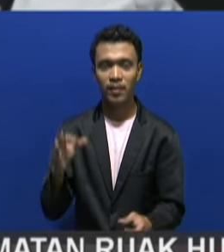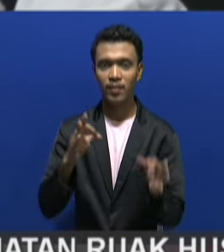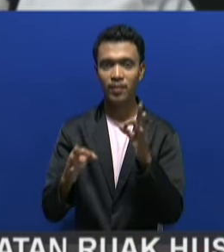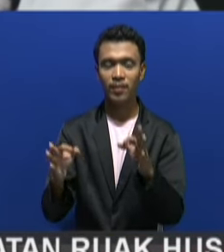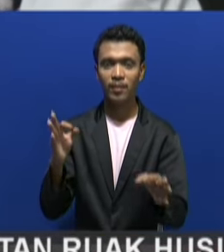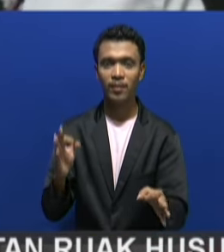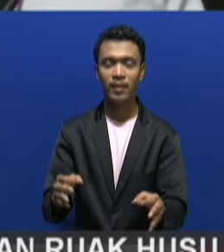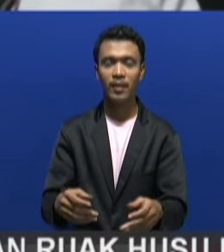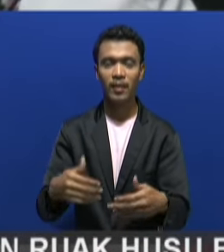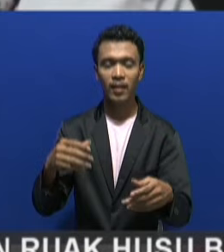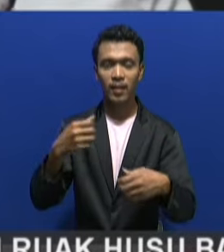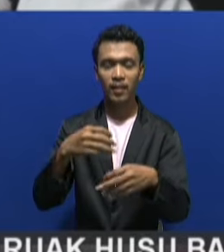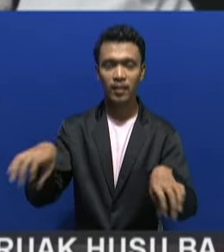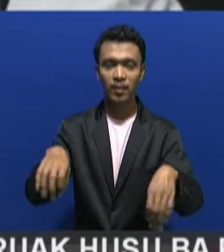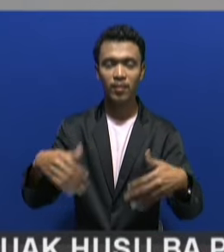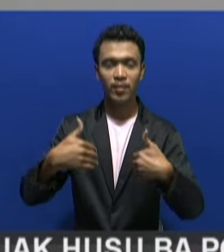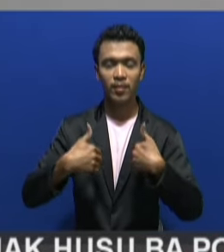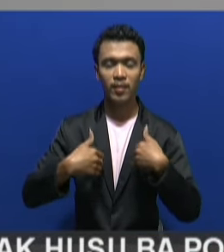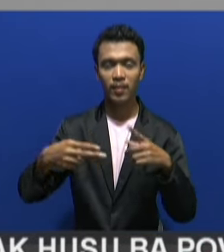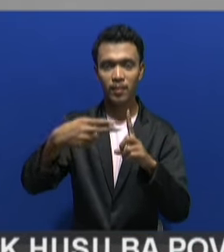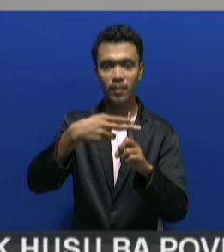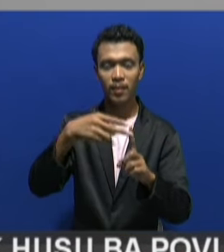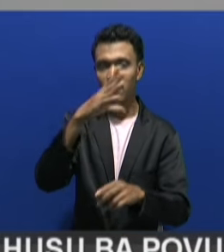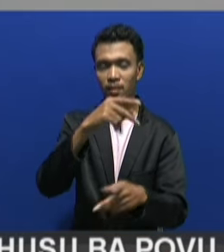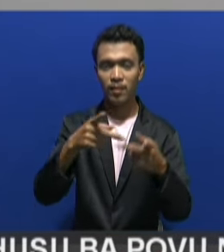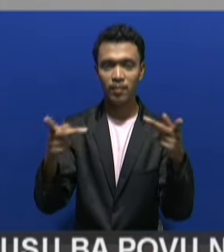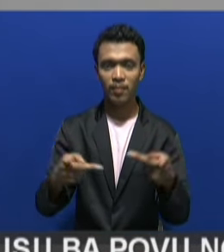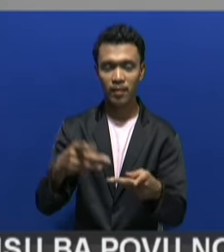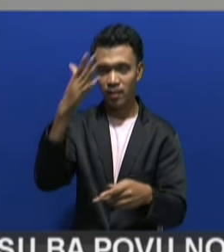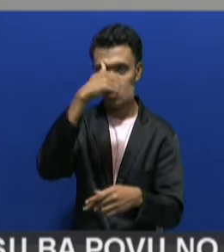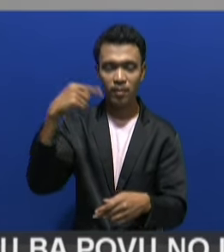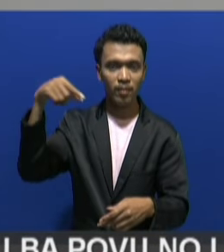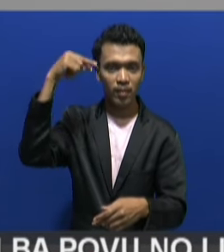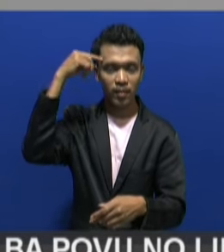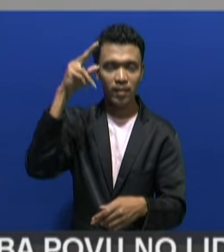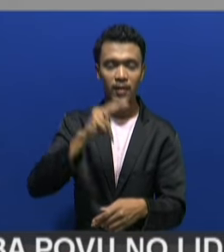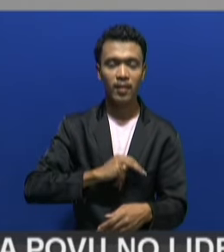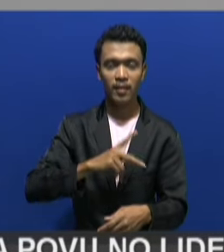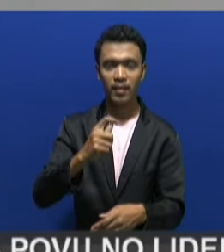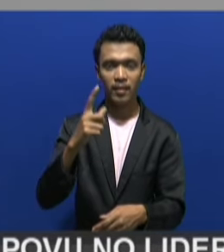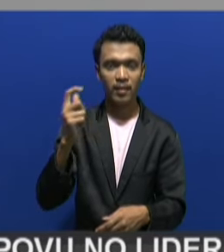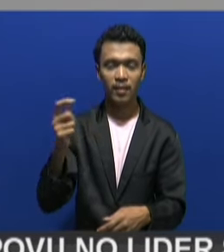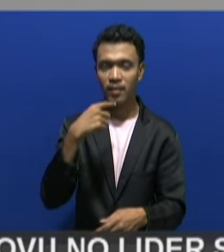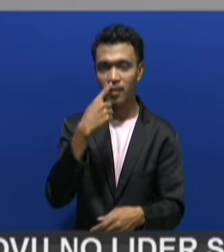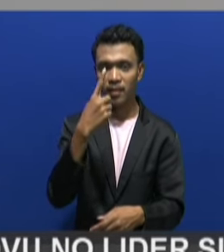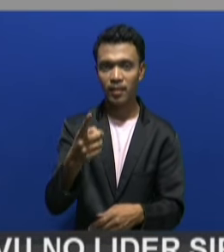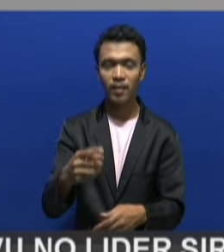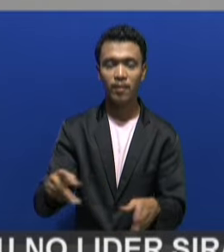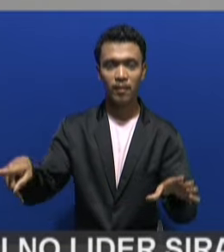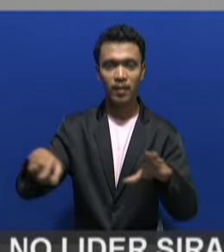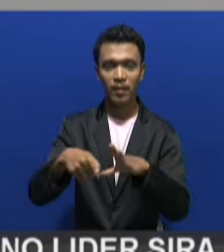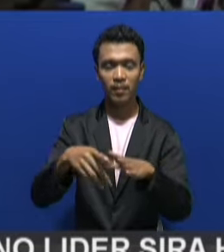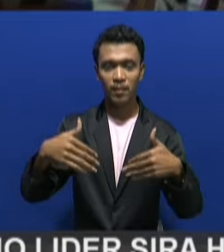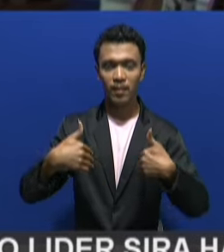untuk hospitality, untuk pariwisata, untuk Governador NTT Sufmi Dasko Hateten, presença